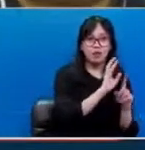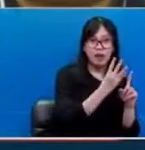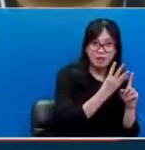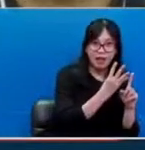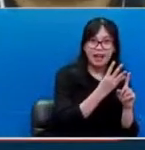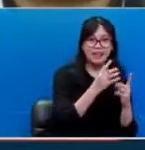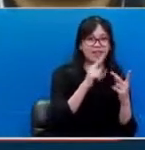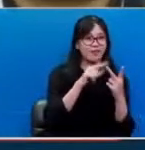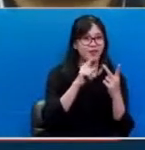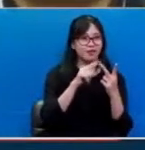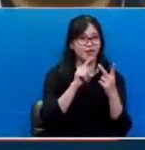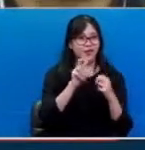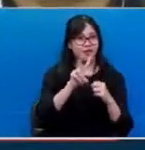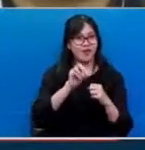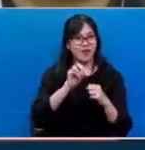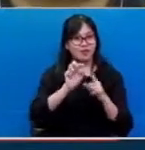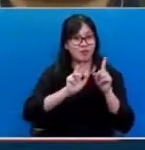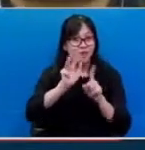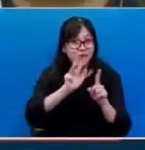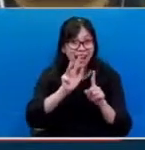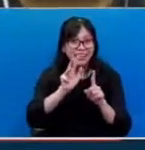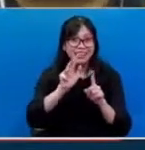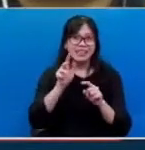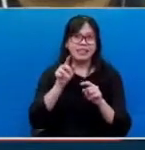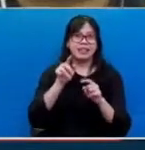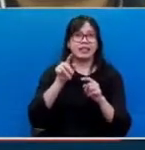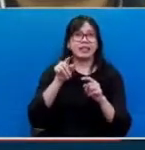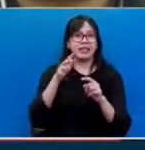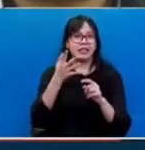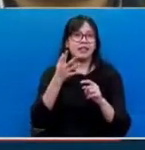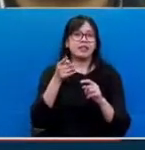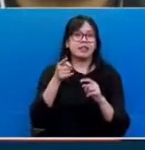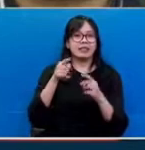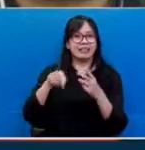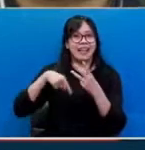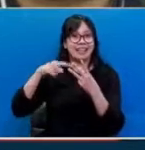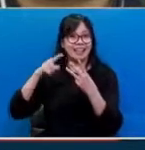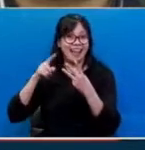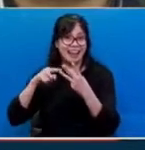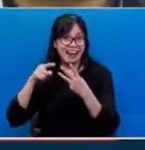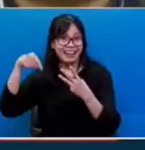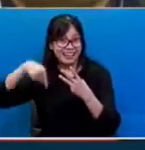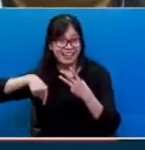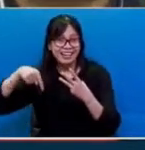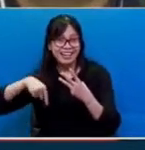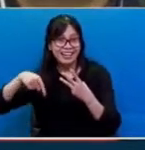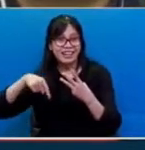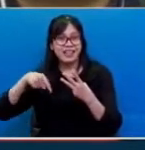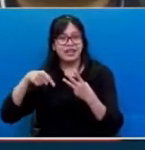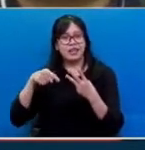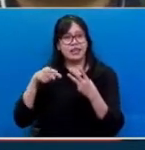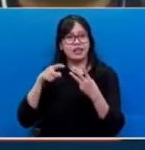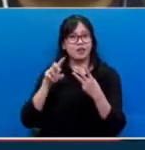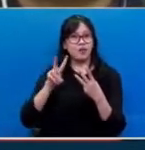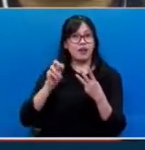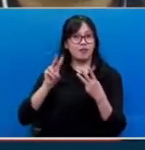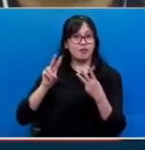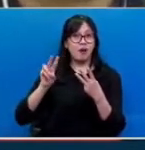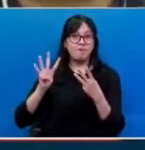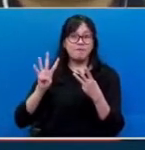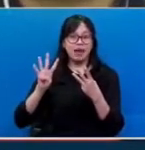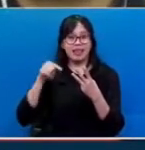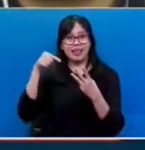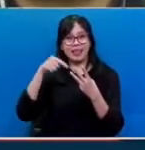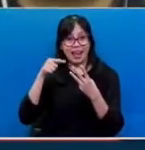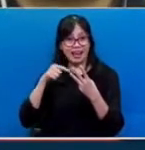melawan9 yang kedua 2019 melaman Jokowi dengan yang ee ketiga ketika dia ee